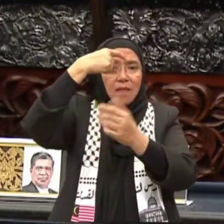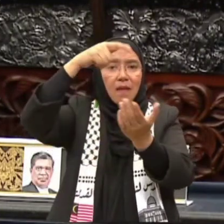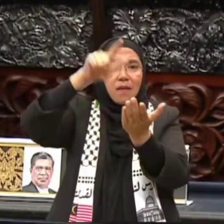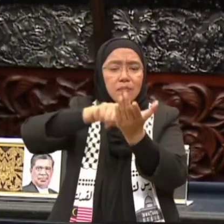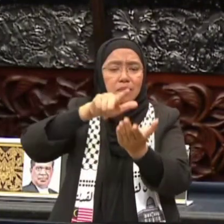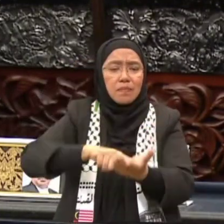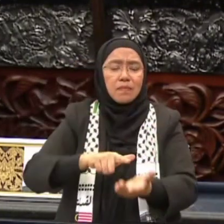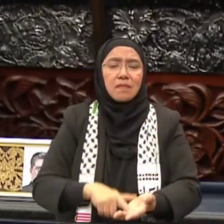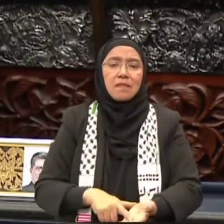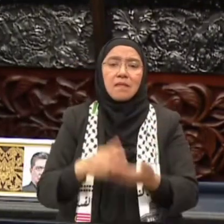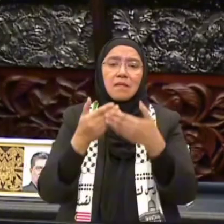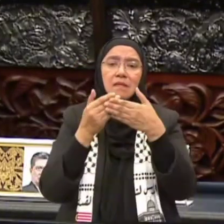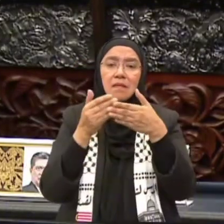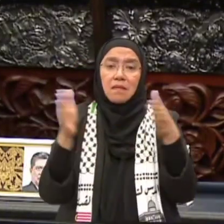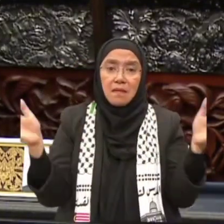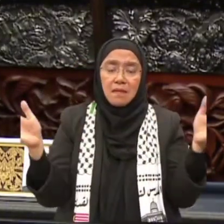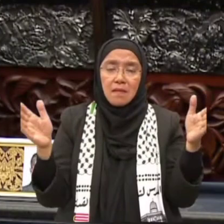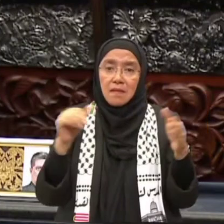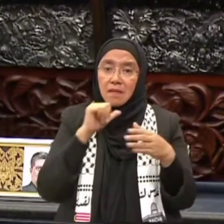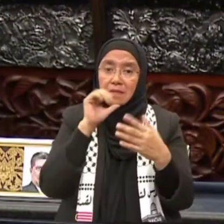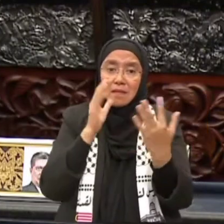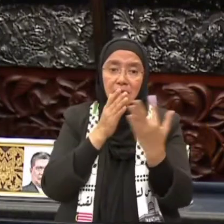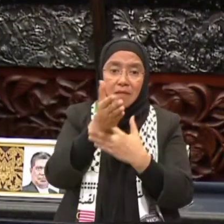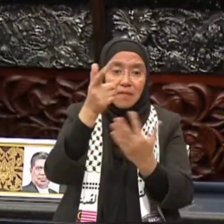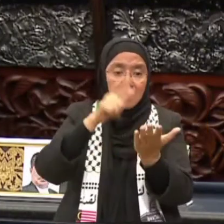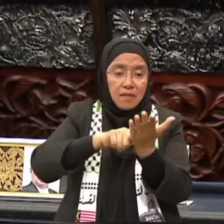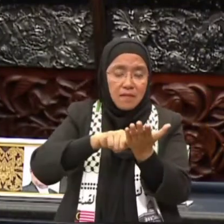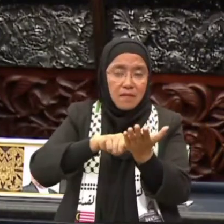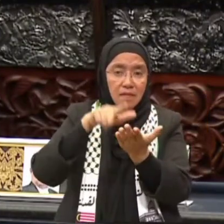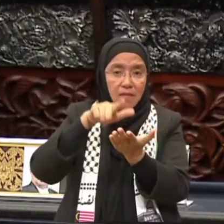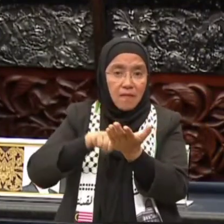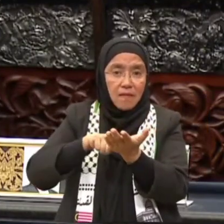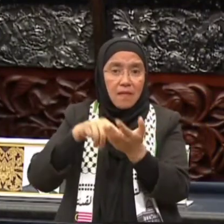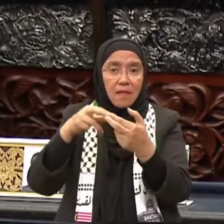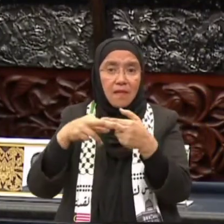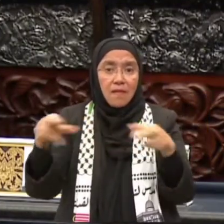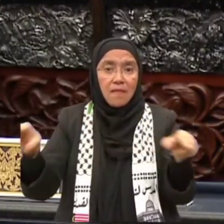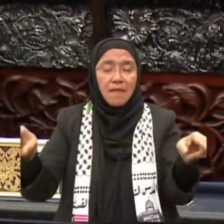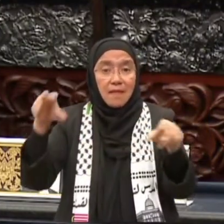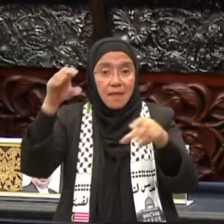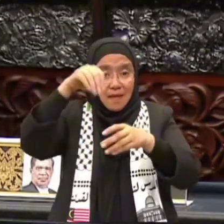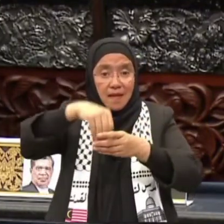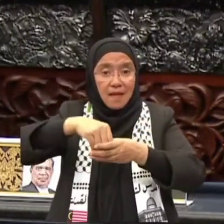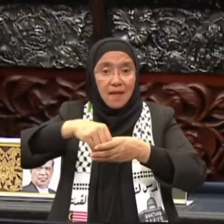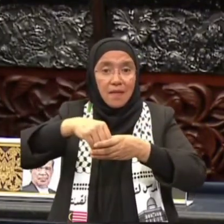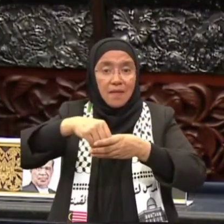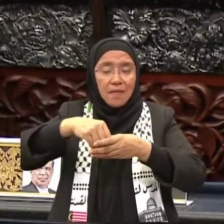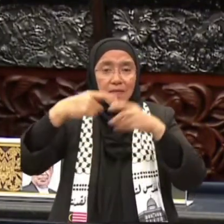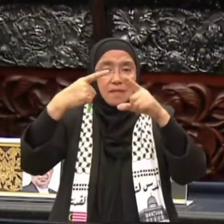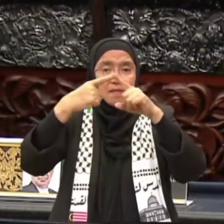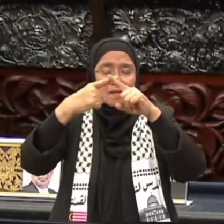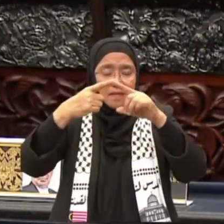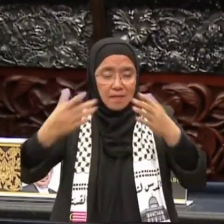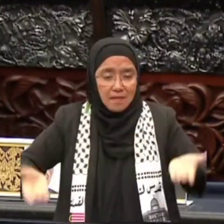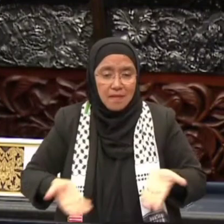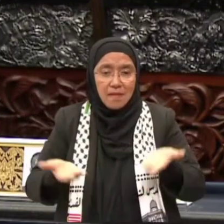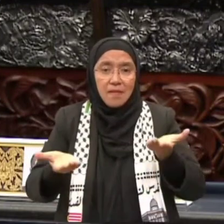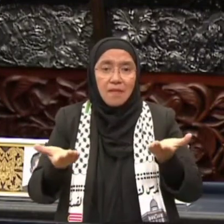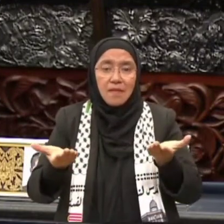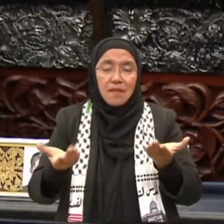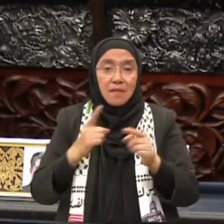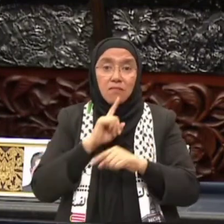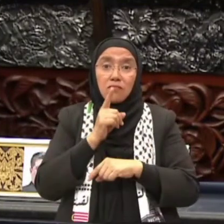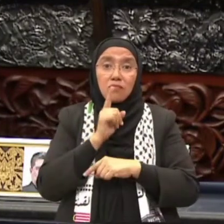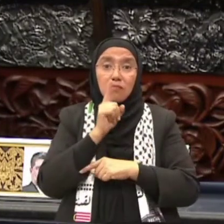secara terbuka, bukan sahaja melalui laporan-laporan rasmi di Dewan ini, tetapi sebenarnya setiap